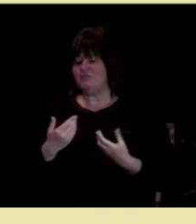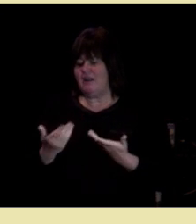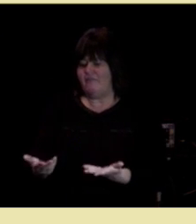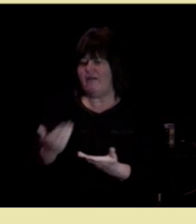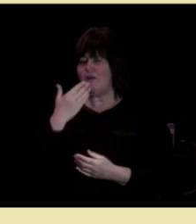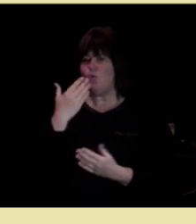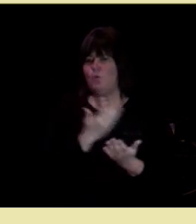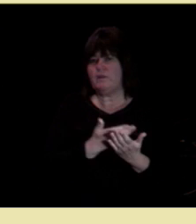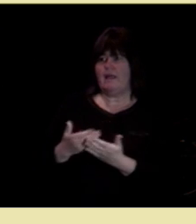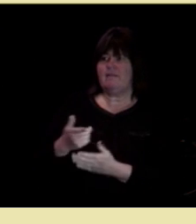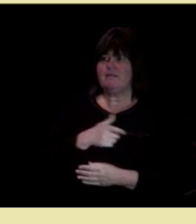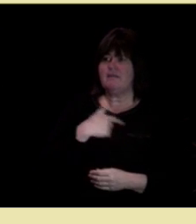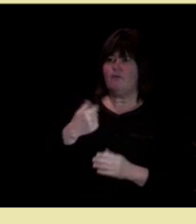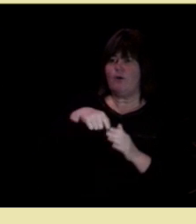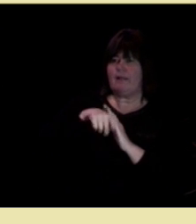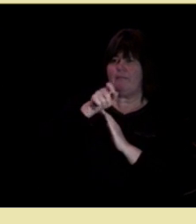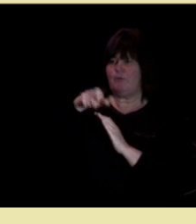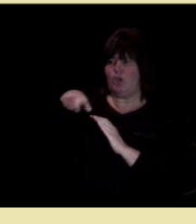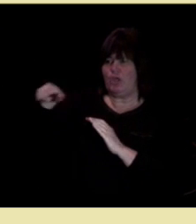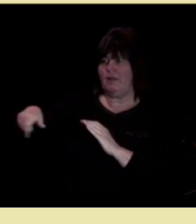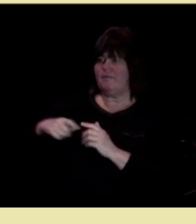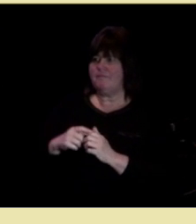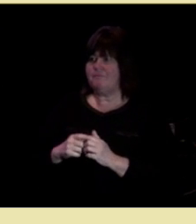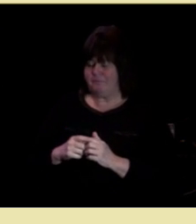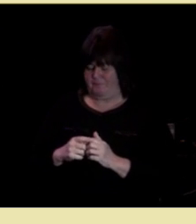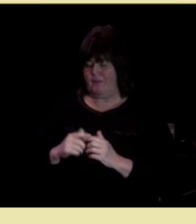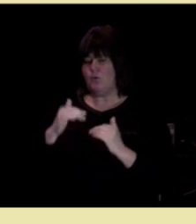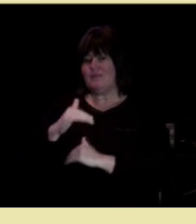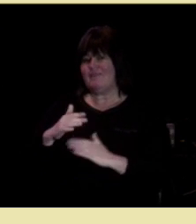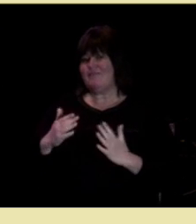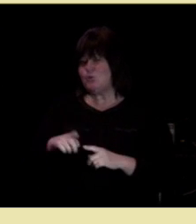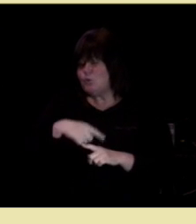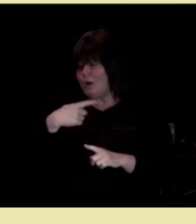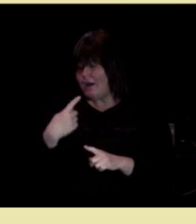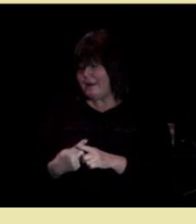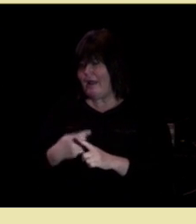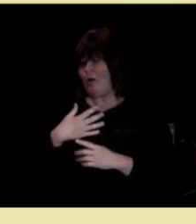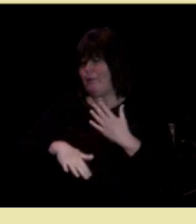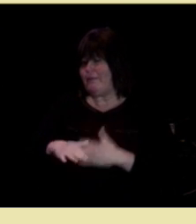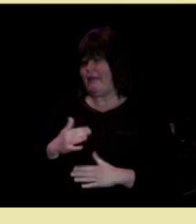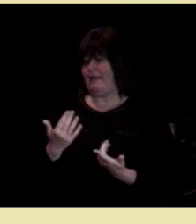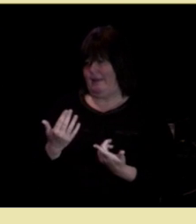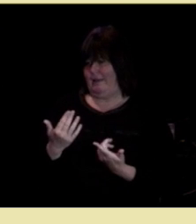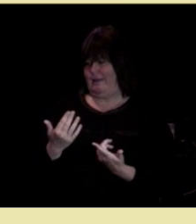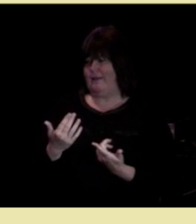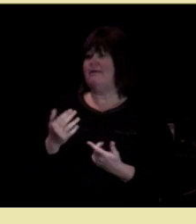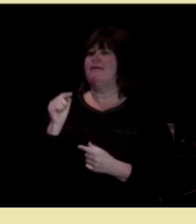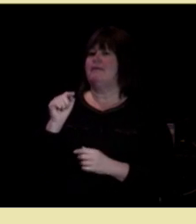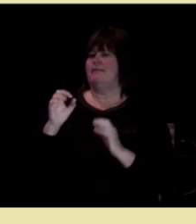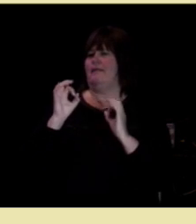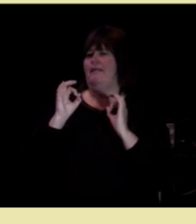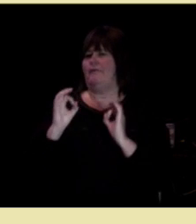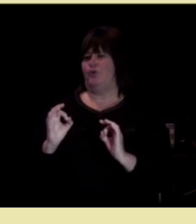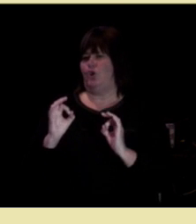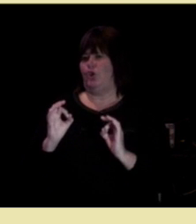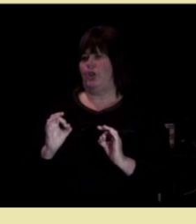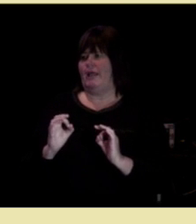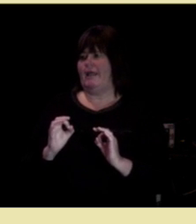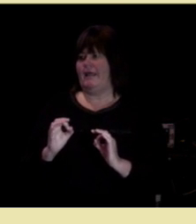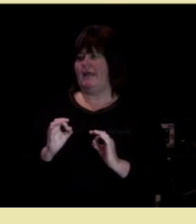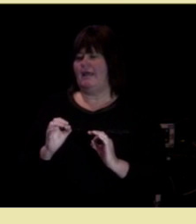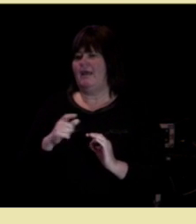innbyggere. Og definisjonen av rehabilitering, den tydelig, og